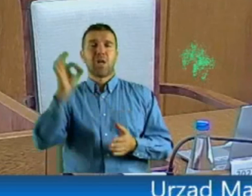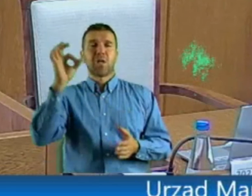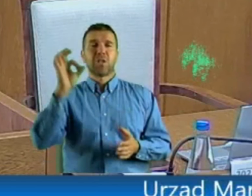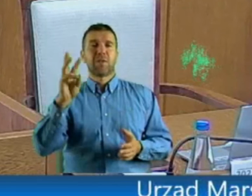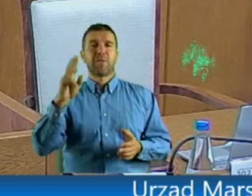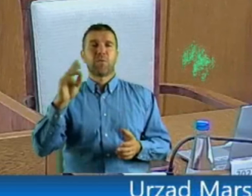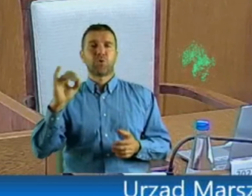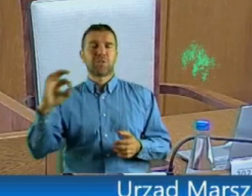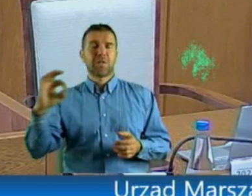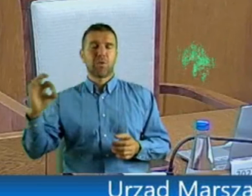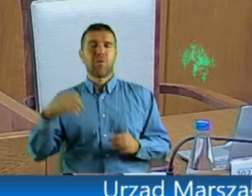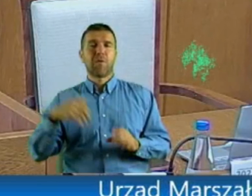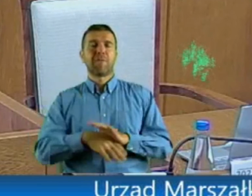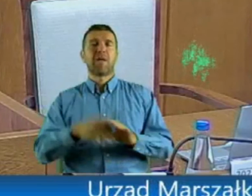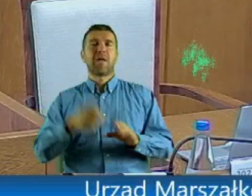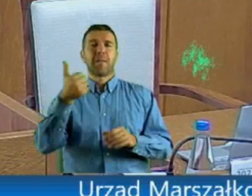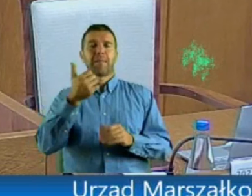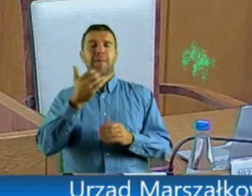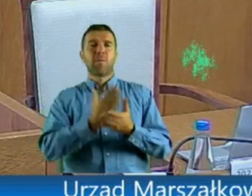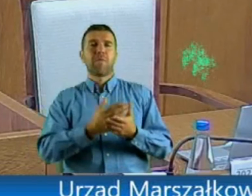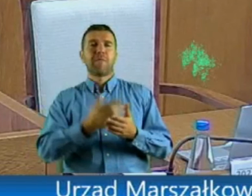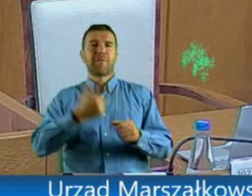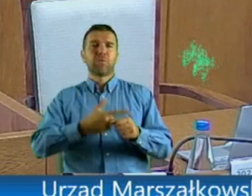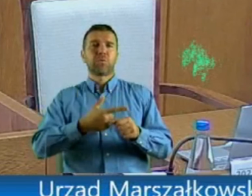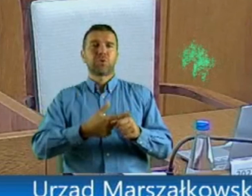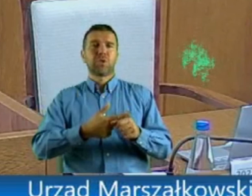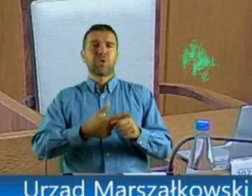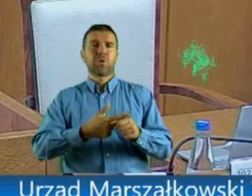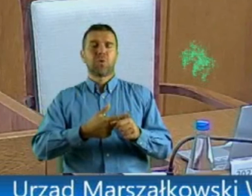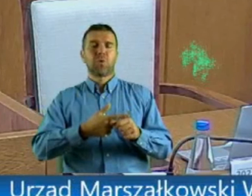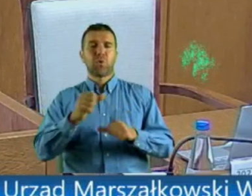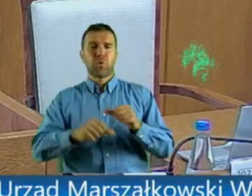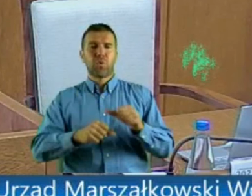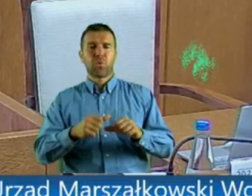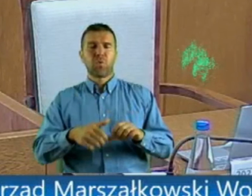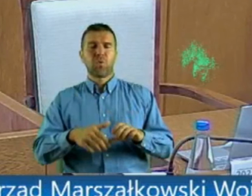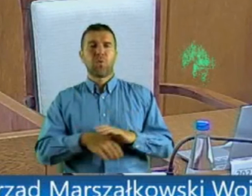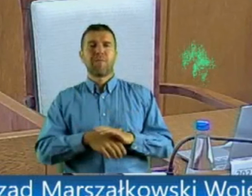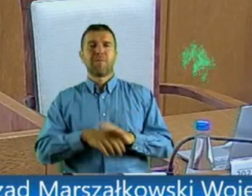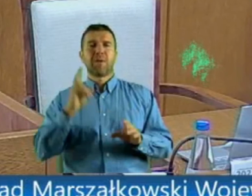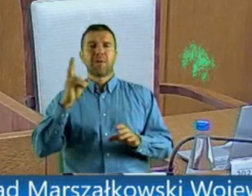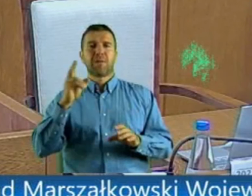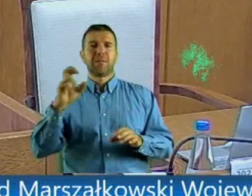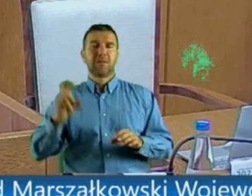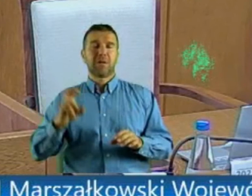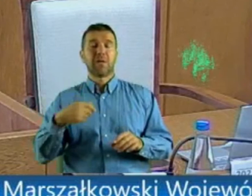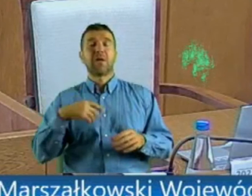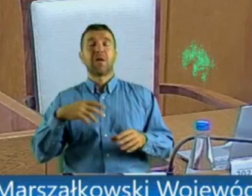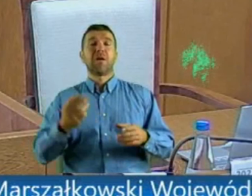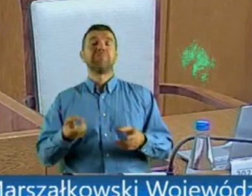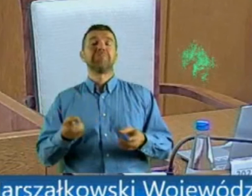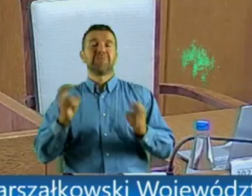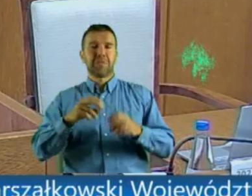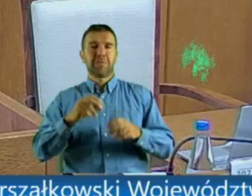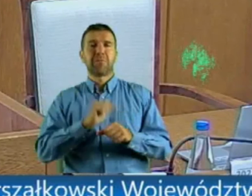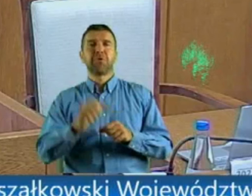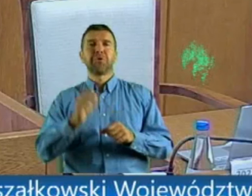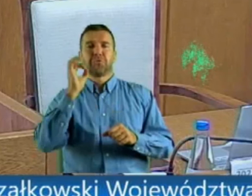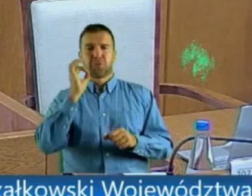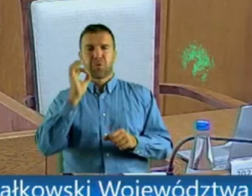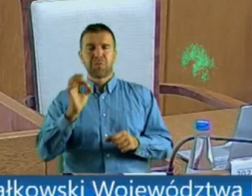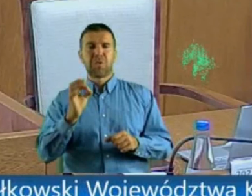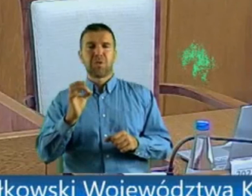świętokrzyskiego w pierwszej połowie 2020 roku w Kielcach. Wstępnie otrzymałem deklarację